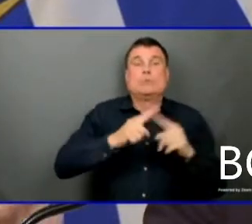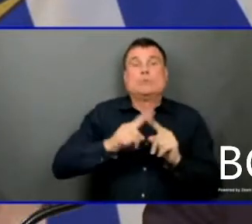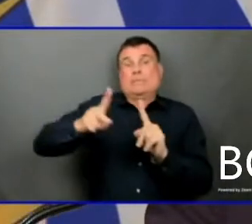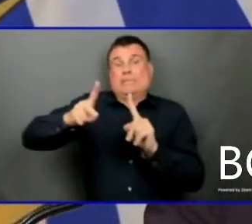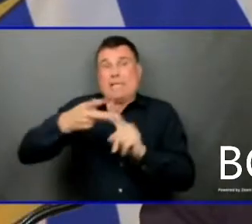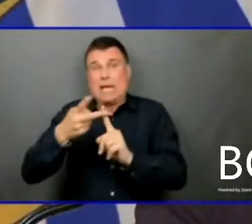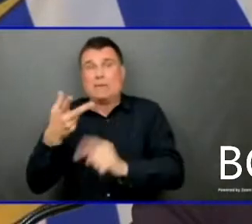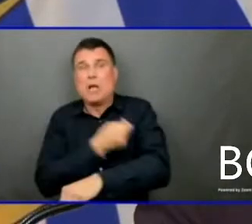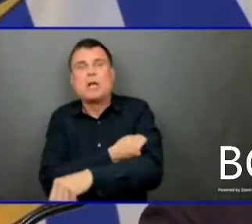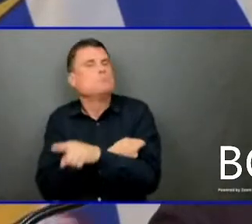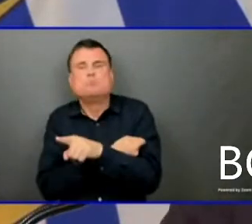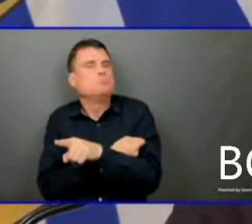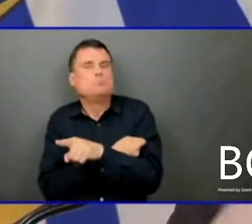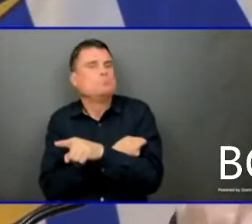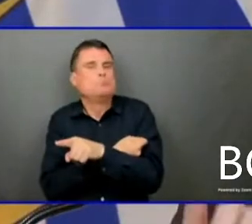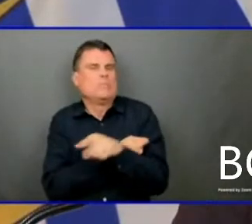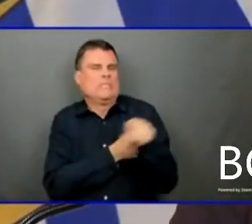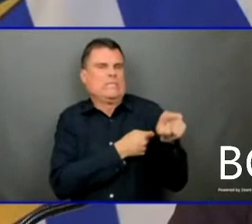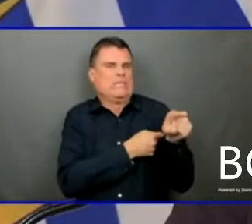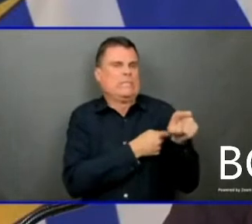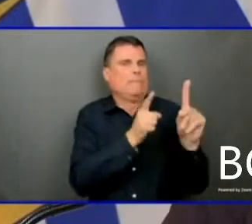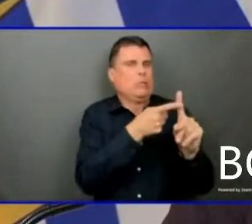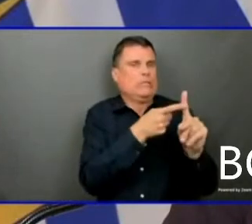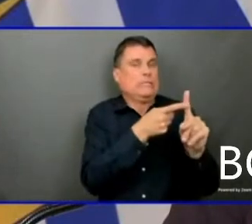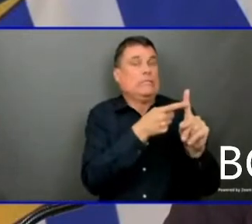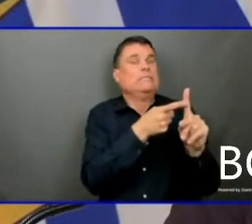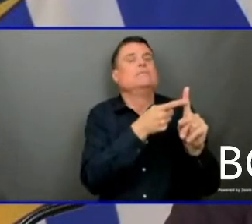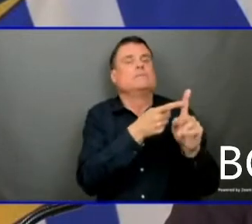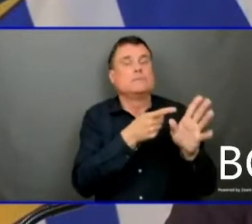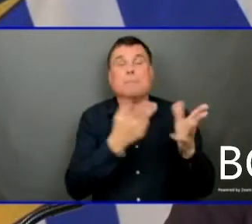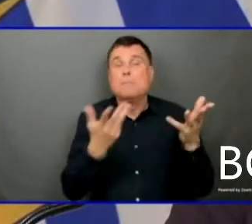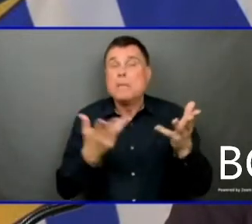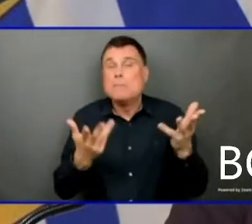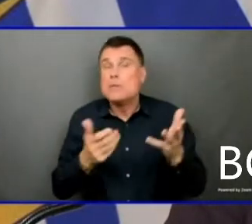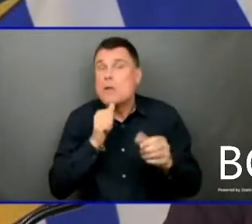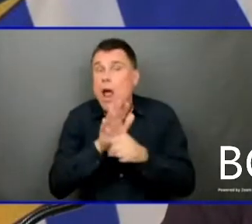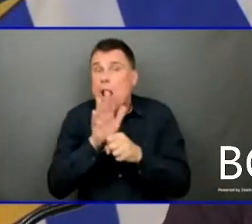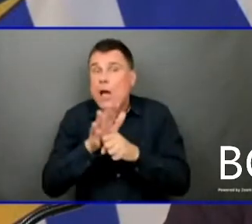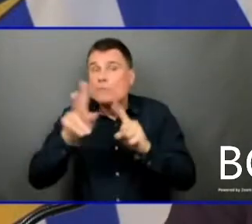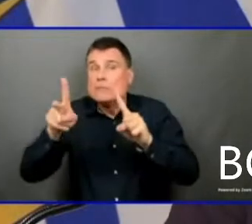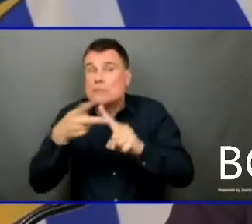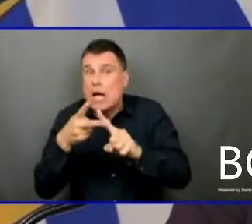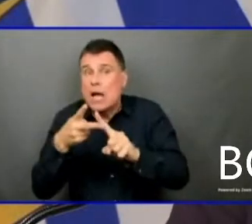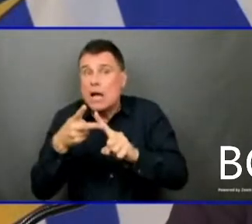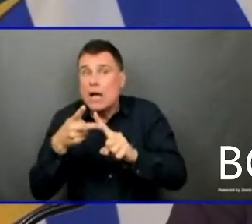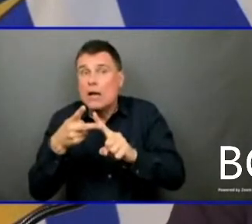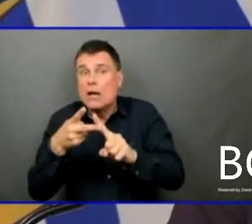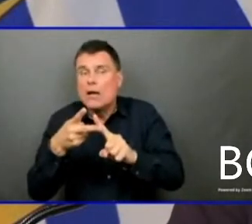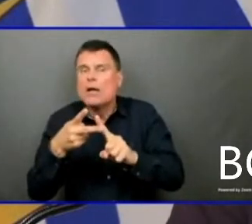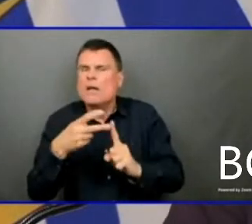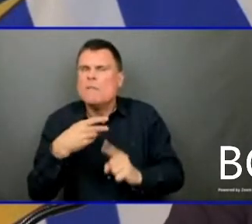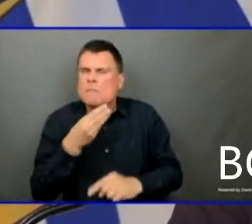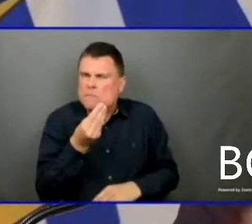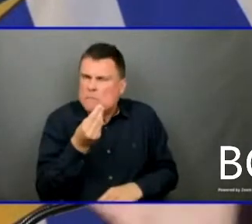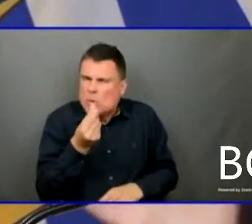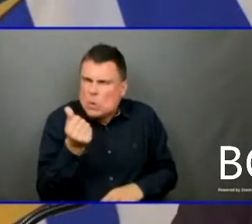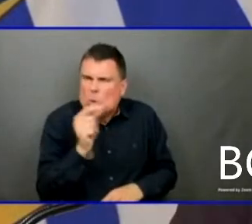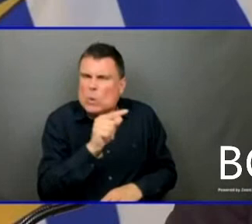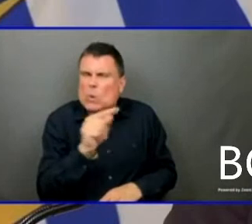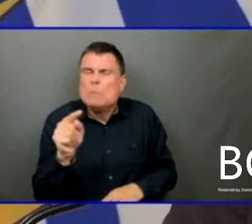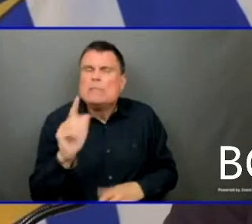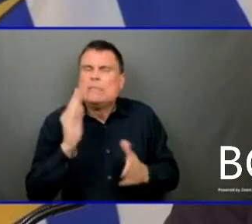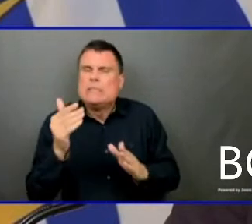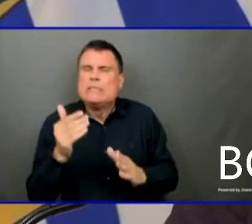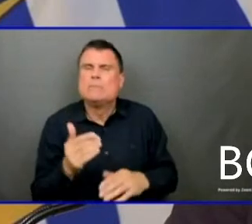边的免疫系统建立抗体这个是最重要的。那么第二针呢，汇报的过敏反应会很